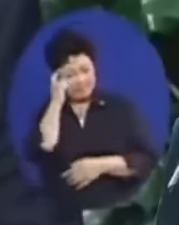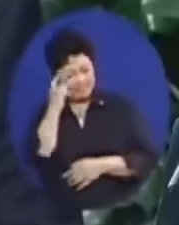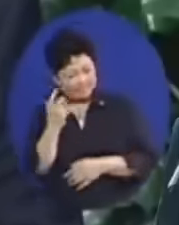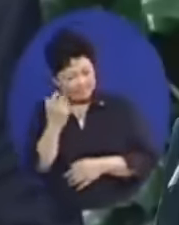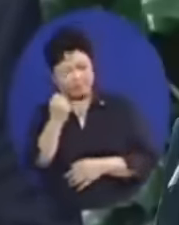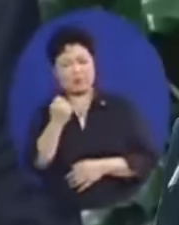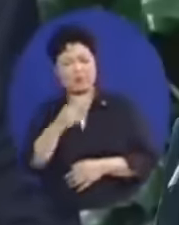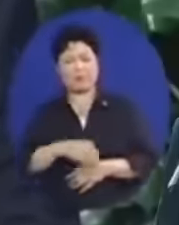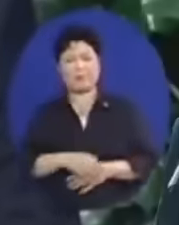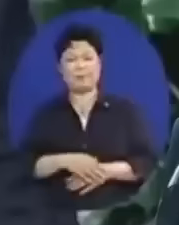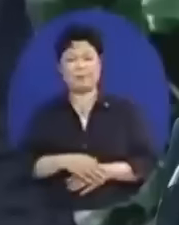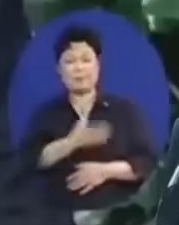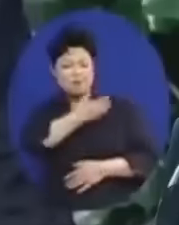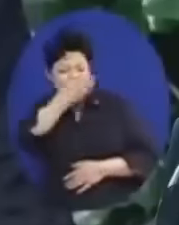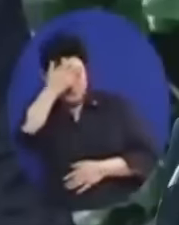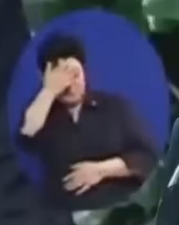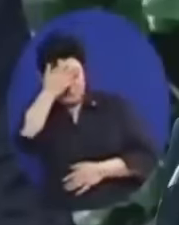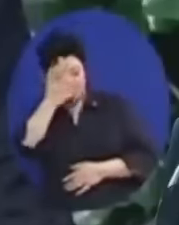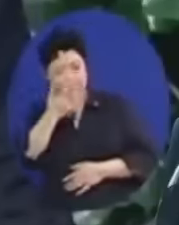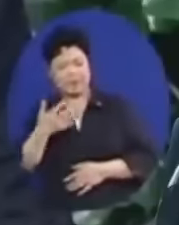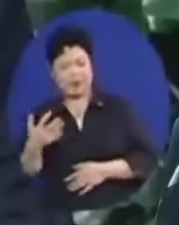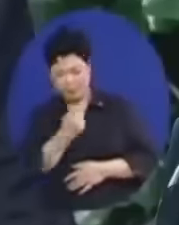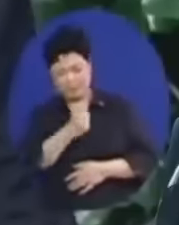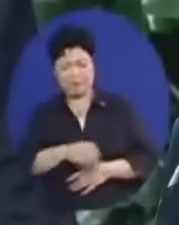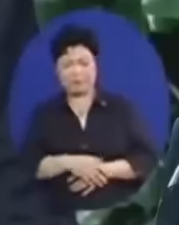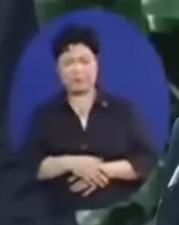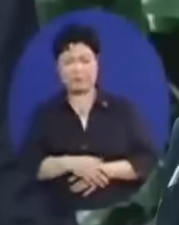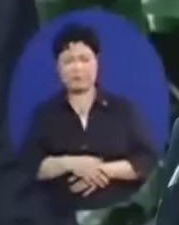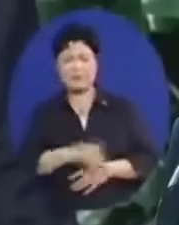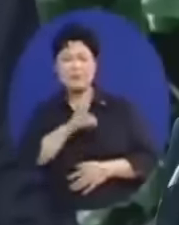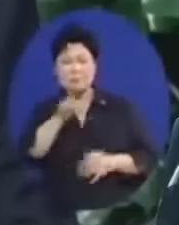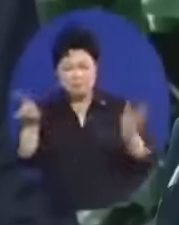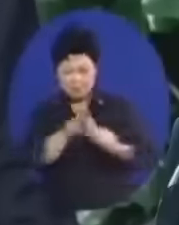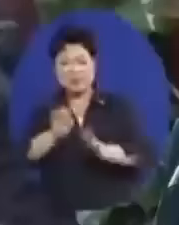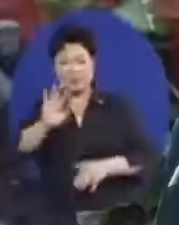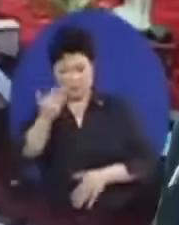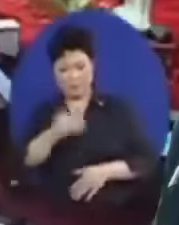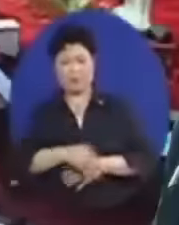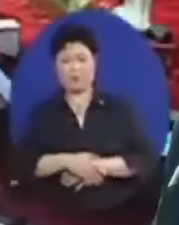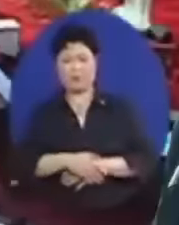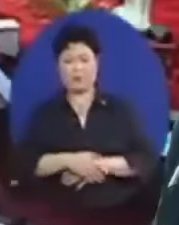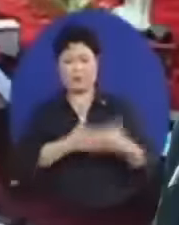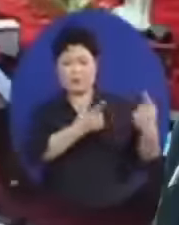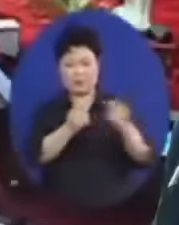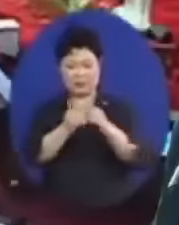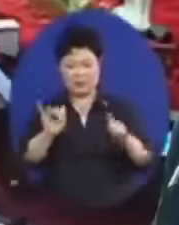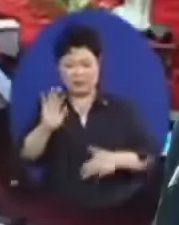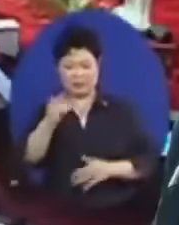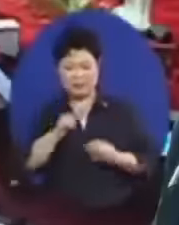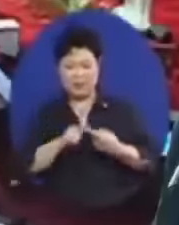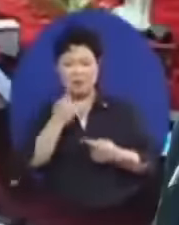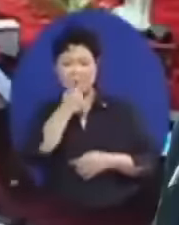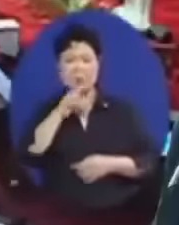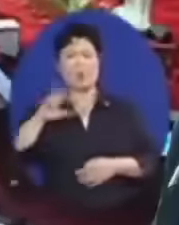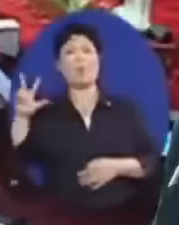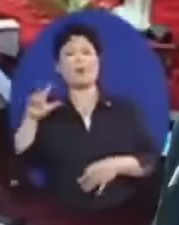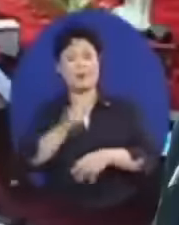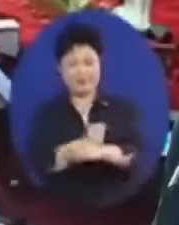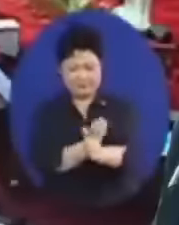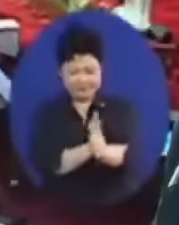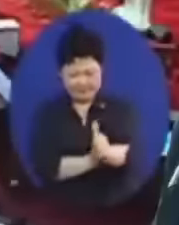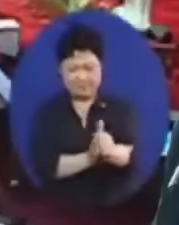되고 꿈꾸어야 되고 믿어야 되고 이런 사람이 되었다고 입술로 고백해야 되는